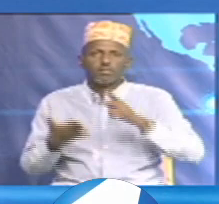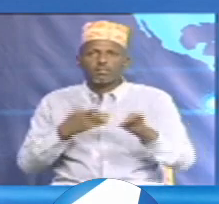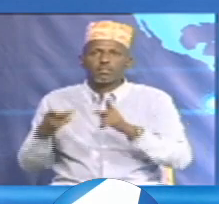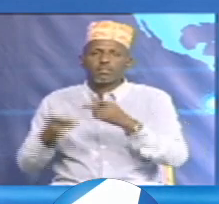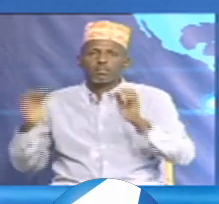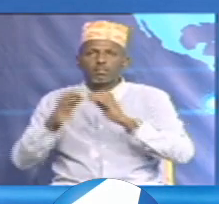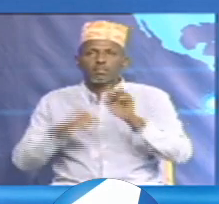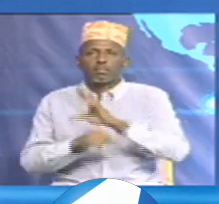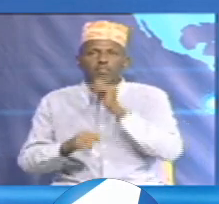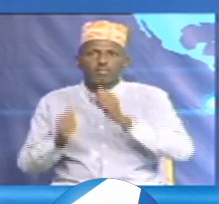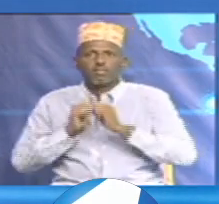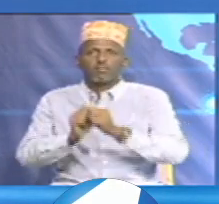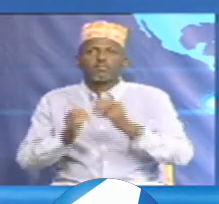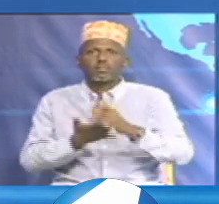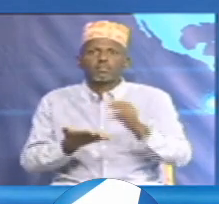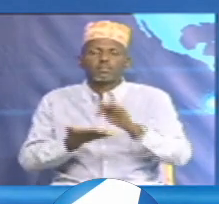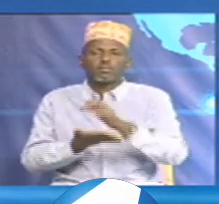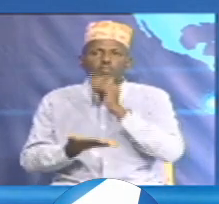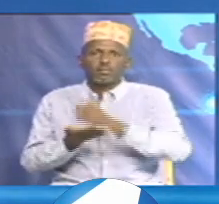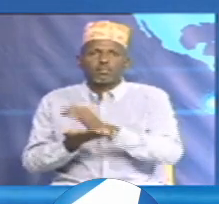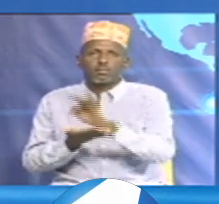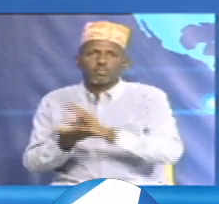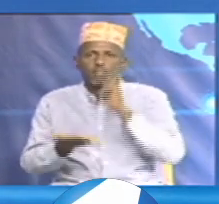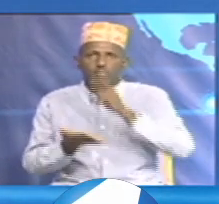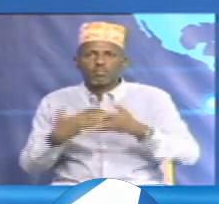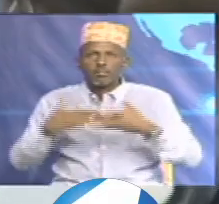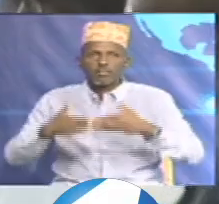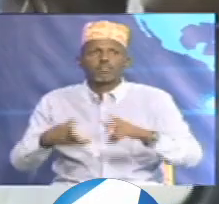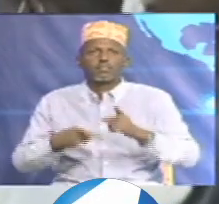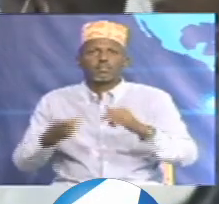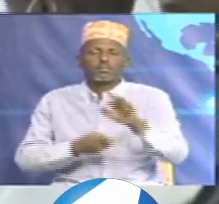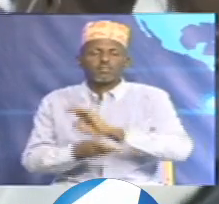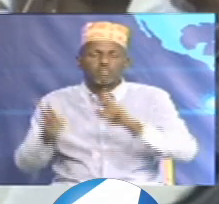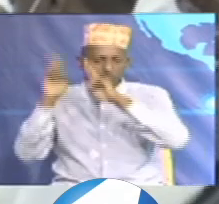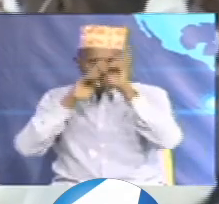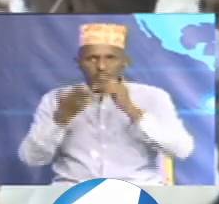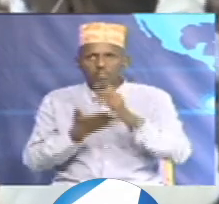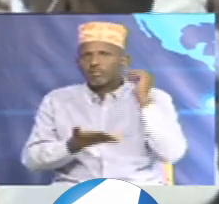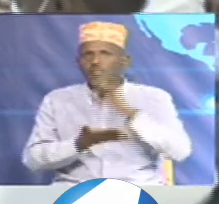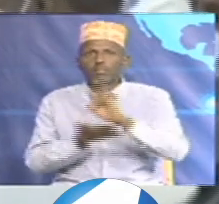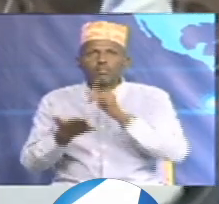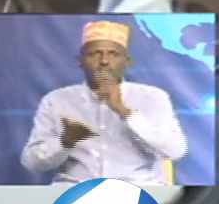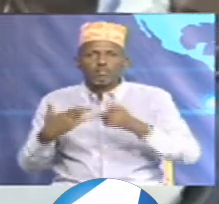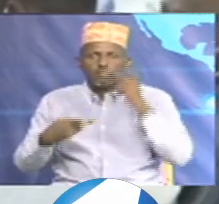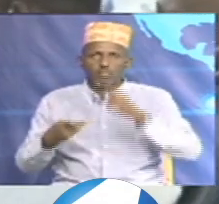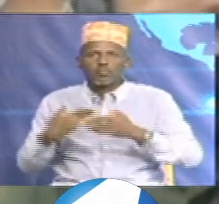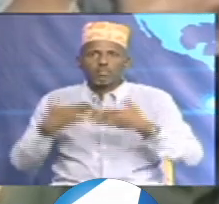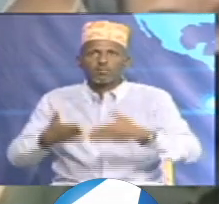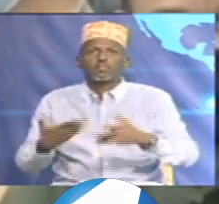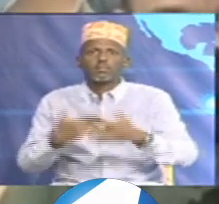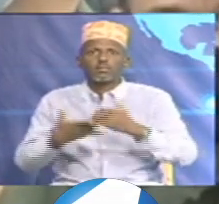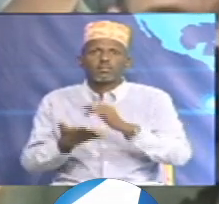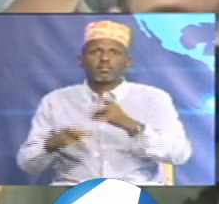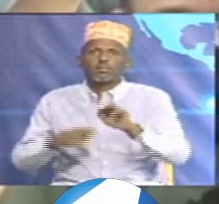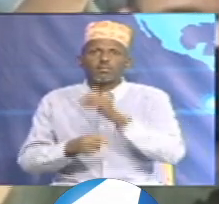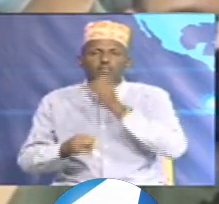une réunion avec les membres de la mission médicale saoudienne qui est arrivée hier à Djibouti pour effectuer une